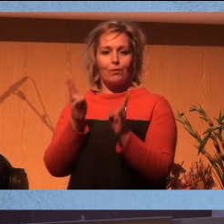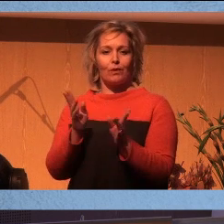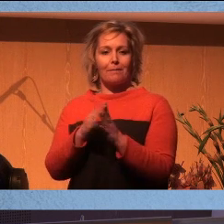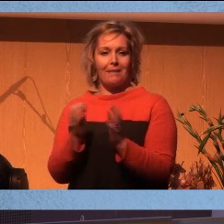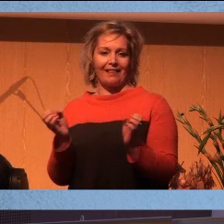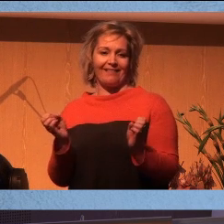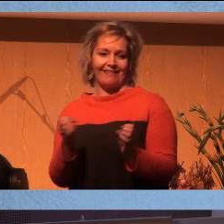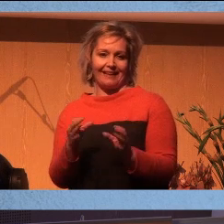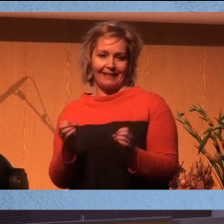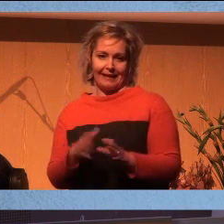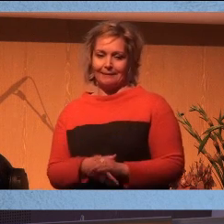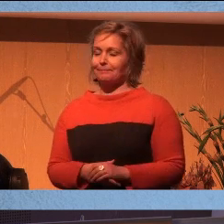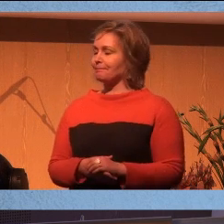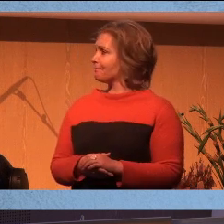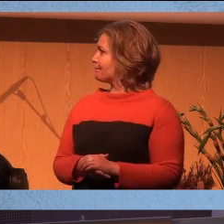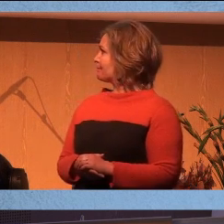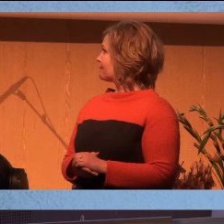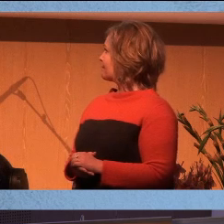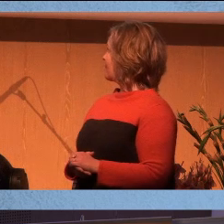i helsetjenesten.